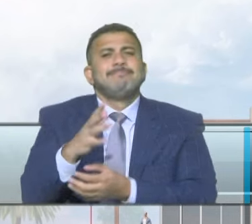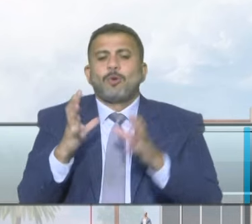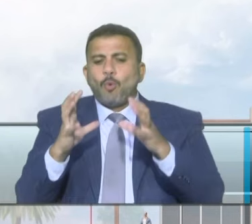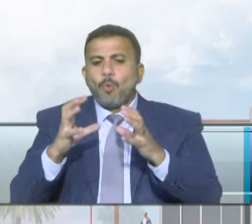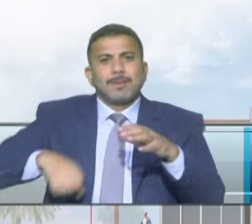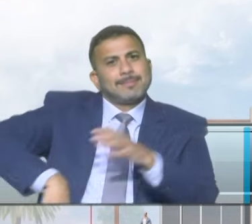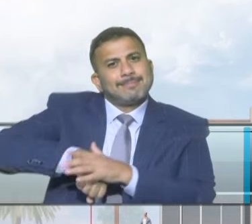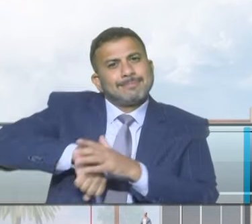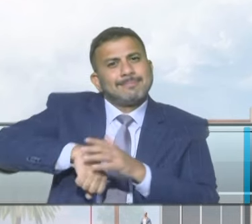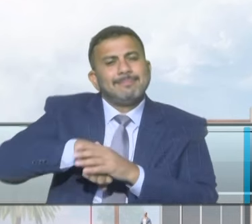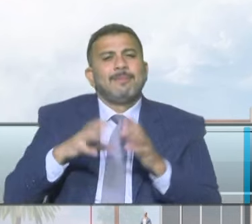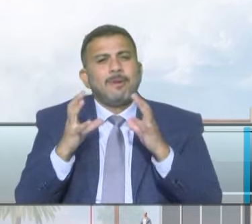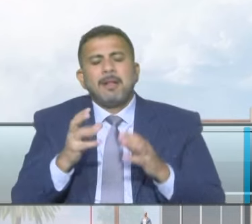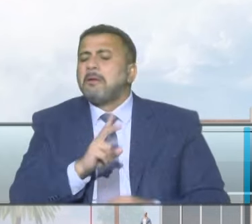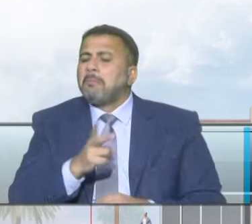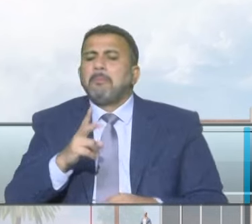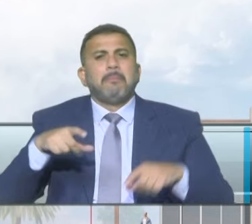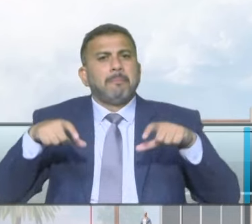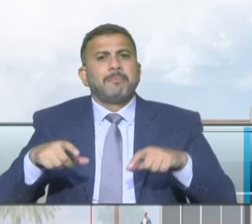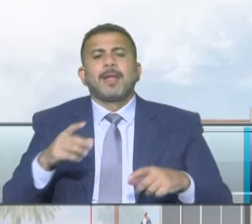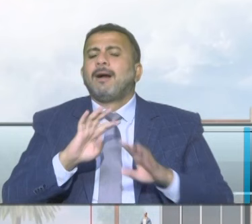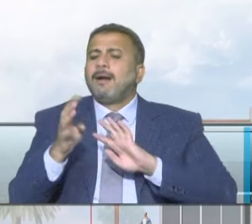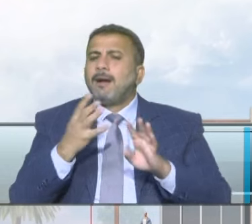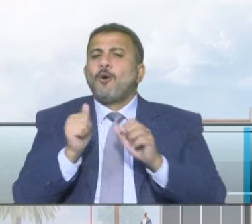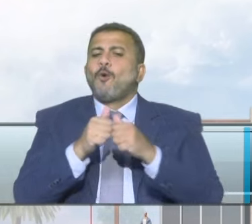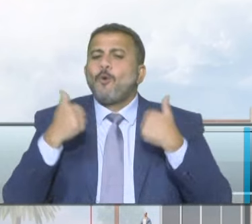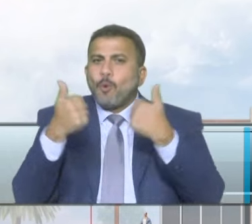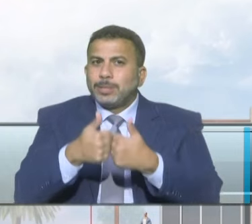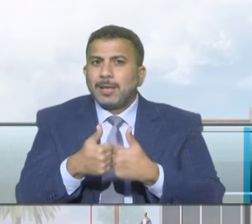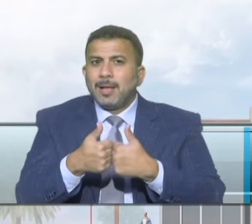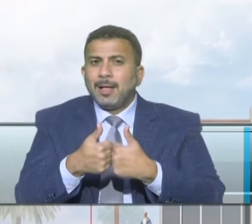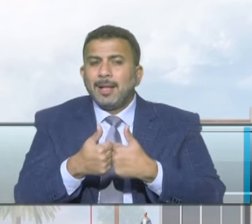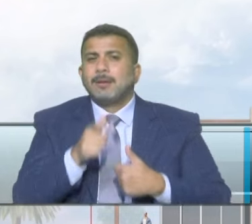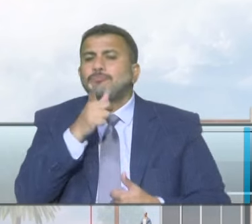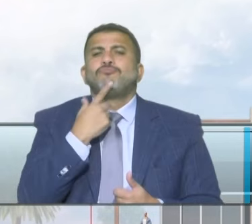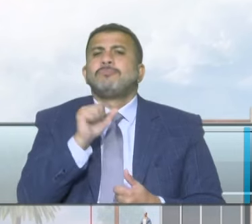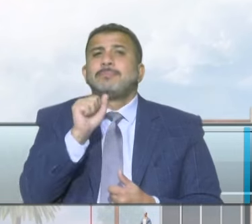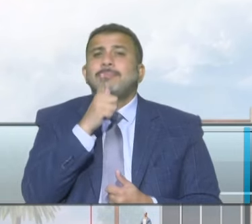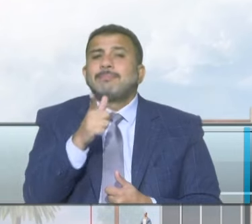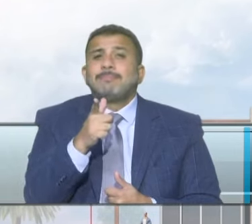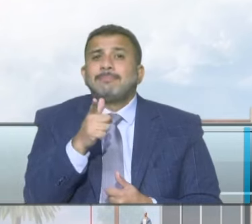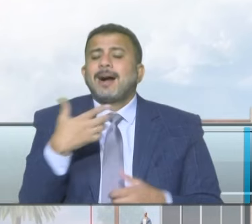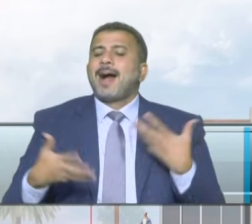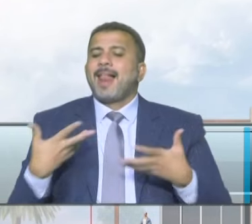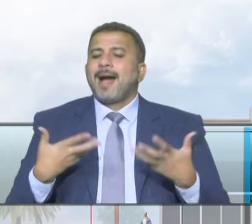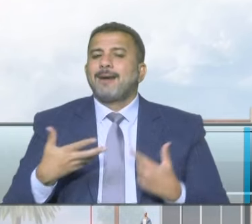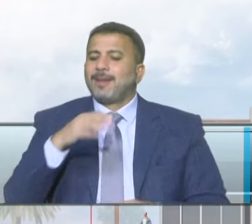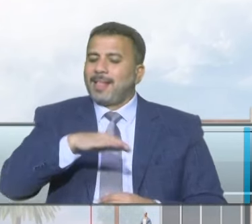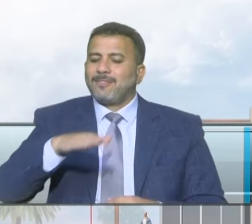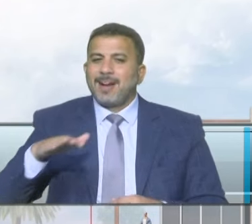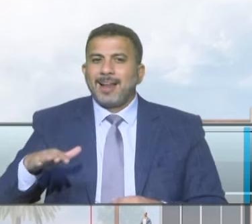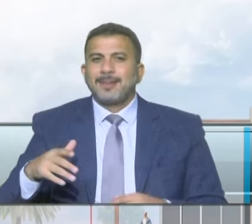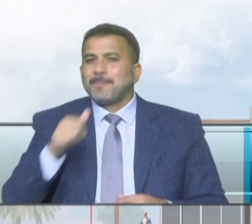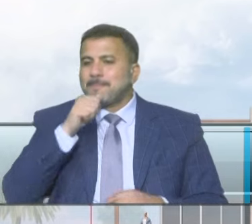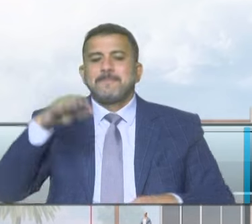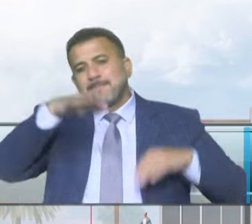القدم الشاطئيه وكذلك ايضا المهرجانات العائليه اللي اللي تحتاج مثلا لالعاب الاطفال